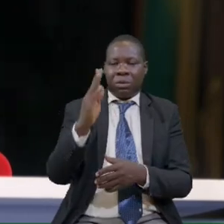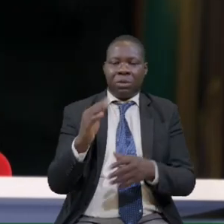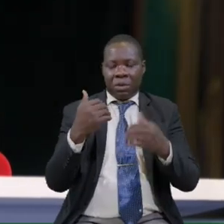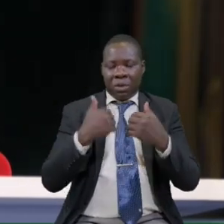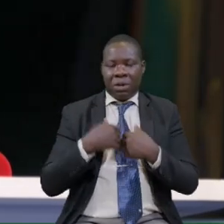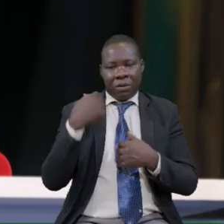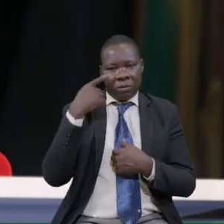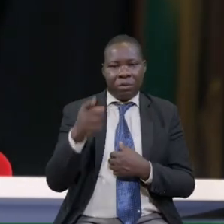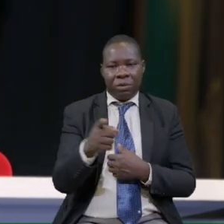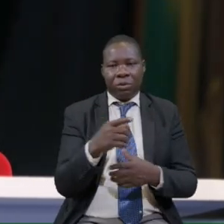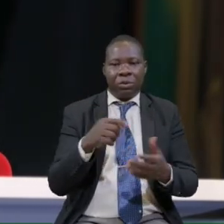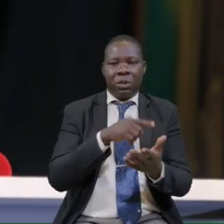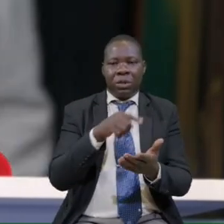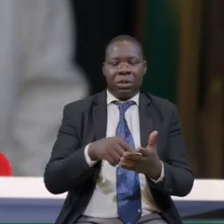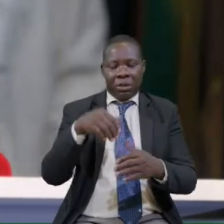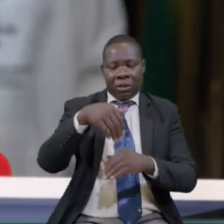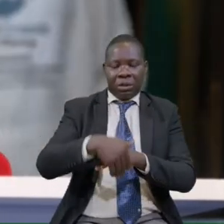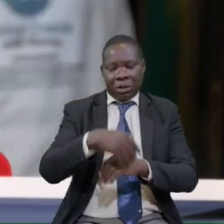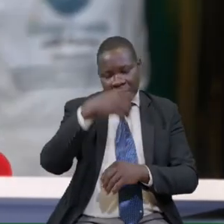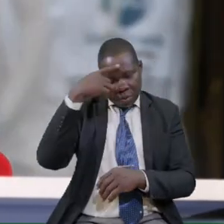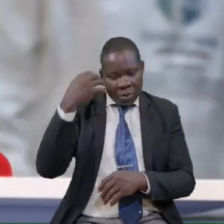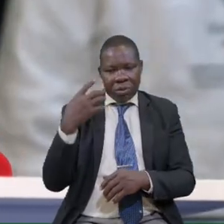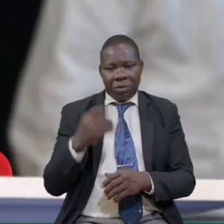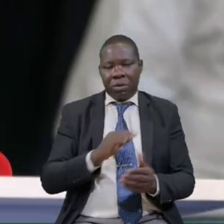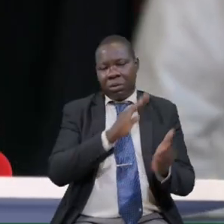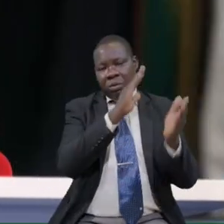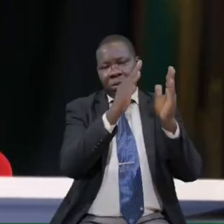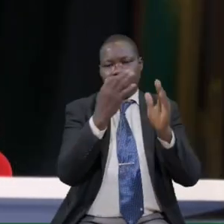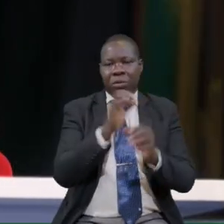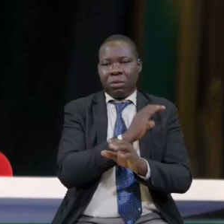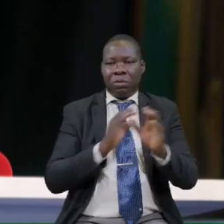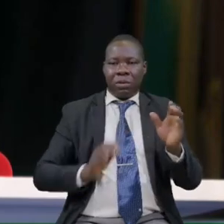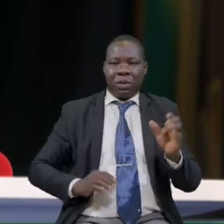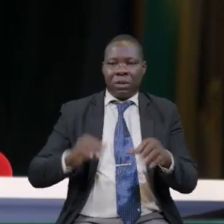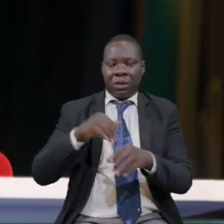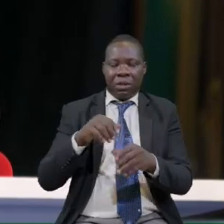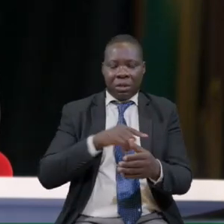soir, à cause de la présence de Christ ici